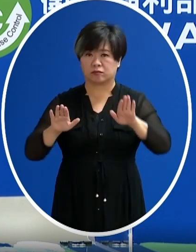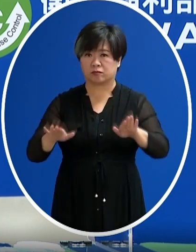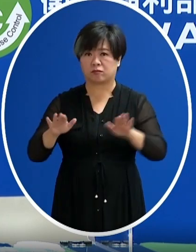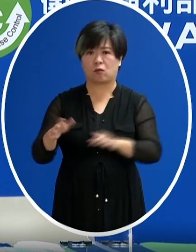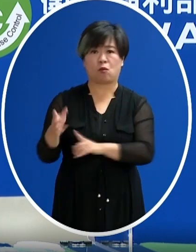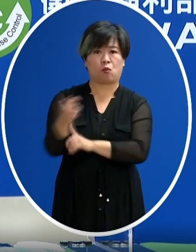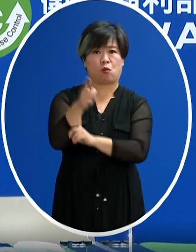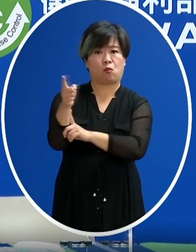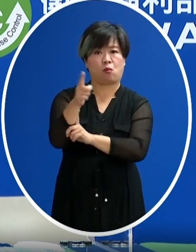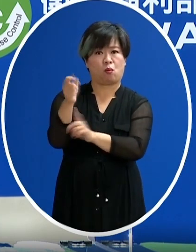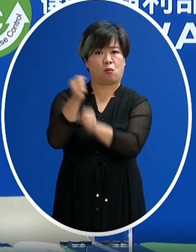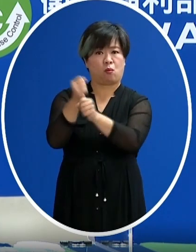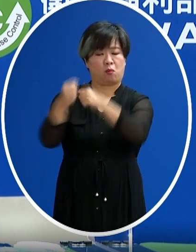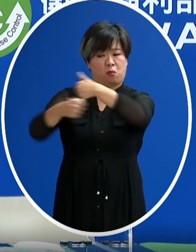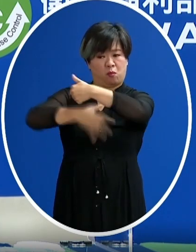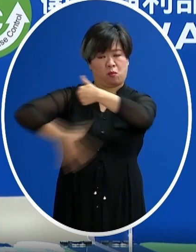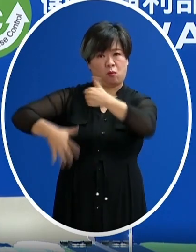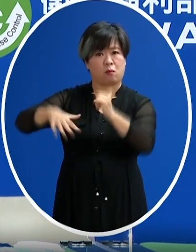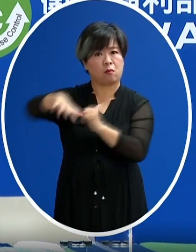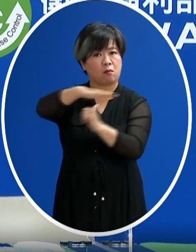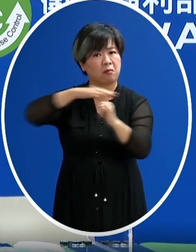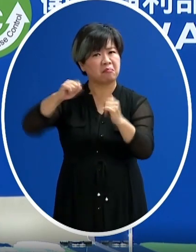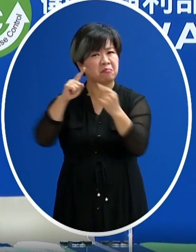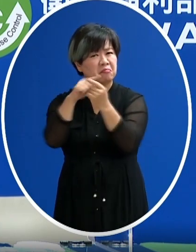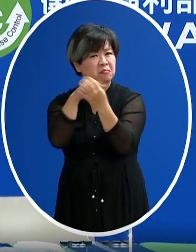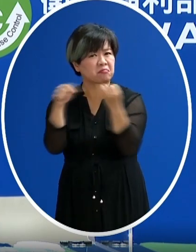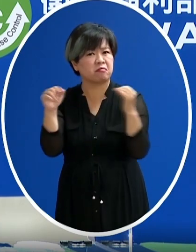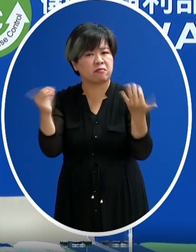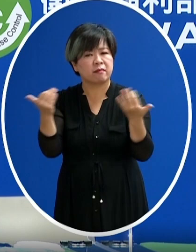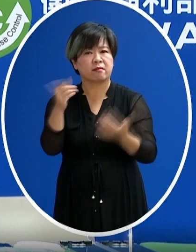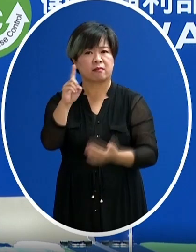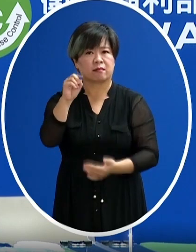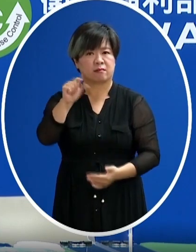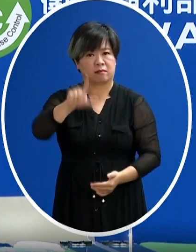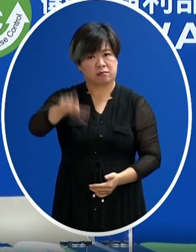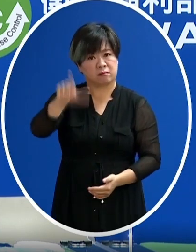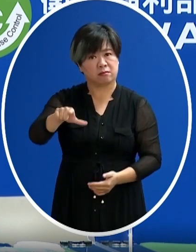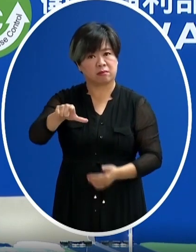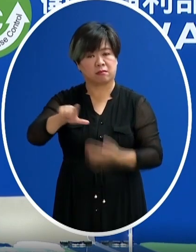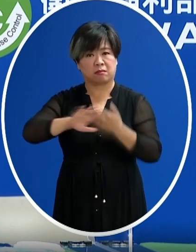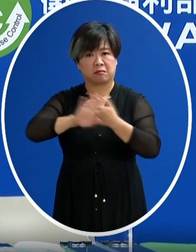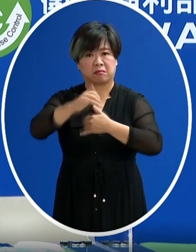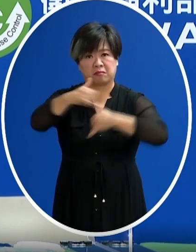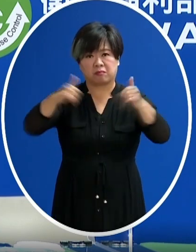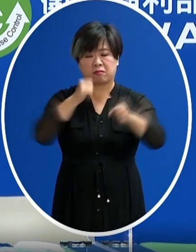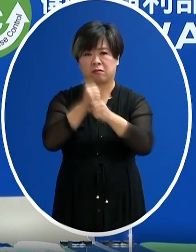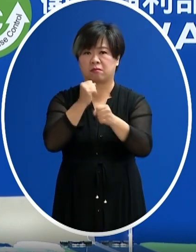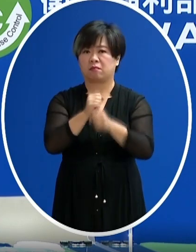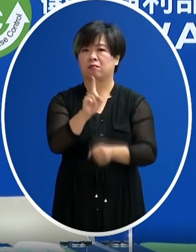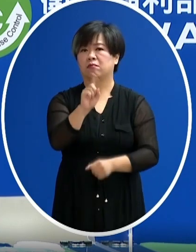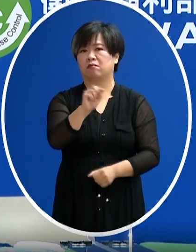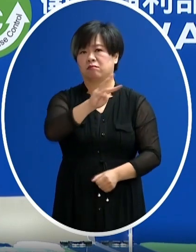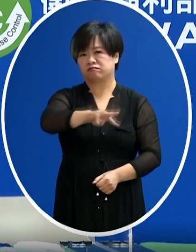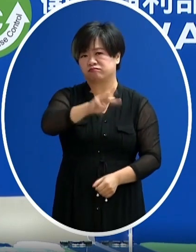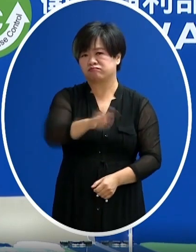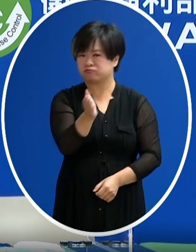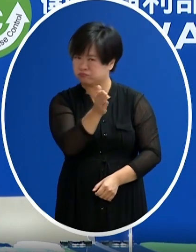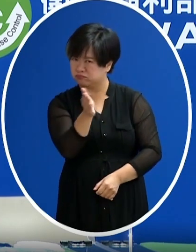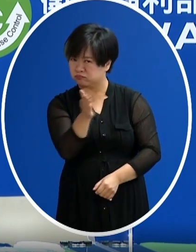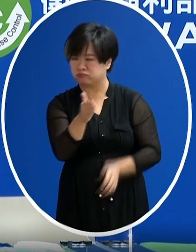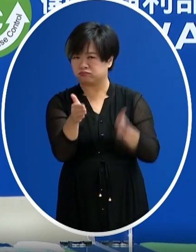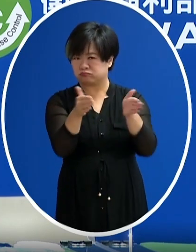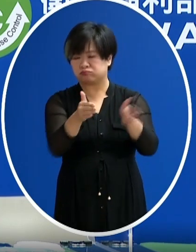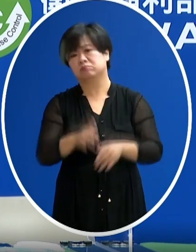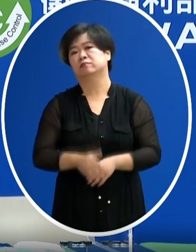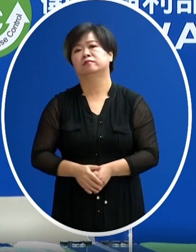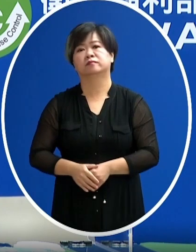消防的人员的部分，全国的消防人员大概16000，外勤的人员有13000左右。